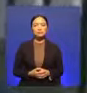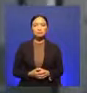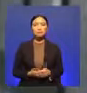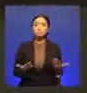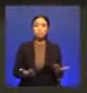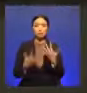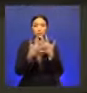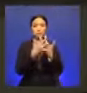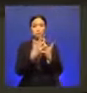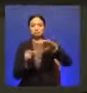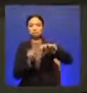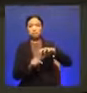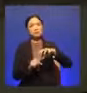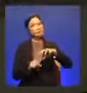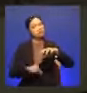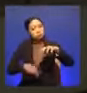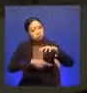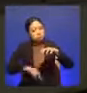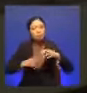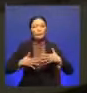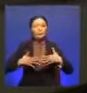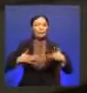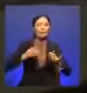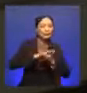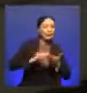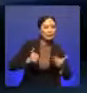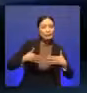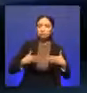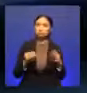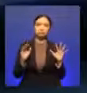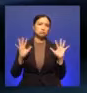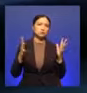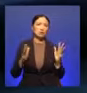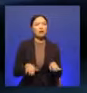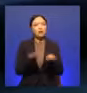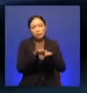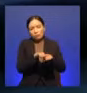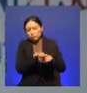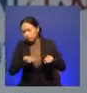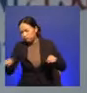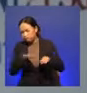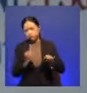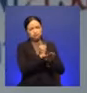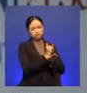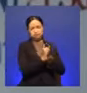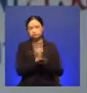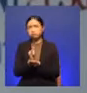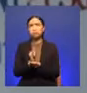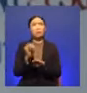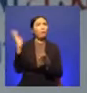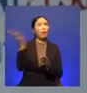ทำให้เรือนจำไม่ใช่พื้นที่สุขภาวะไม่ว่าจะเป็นเรือนนอนที่แออัดอากาศไม่ถ่าย